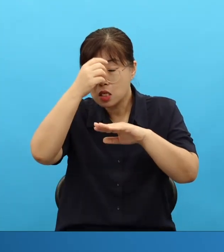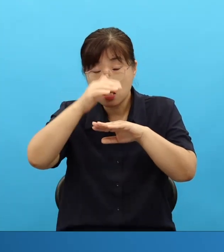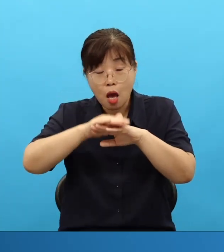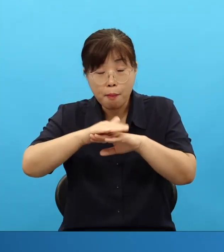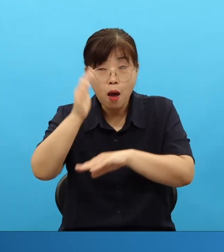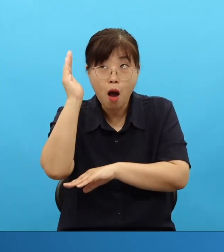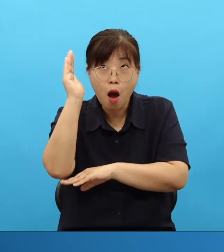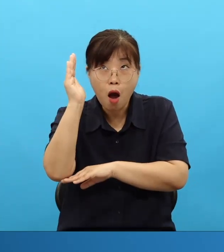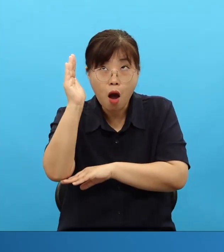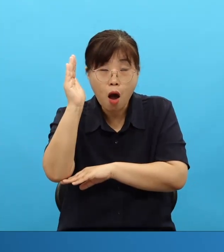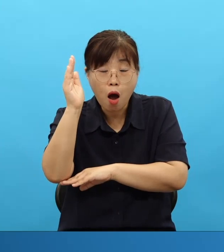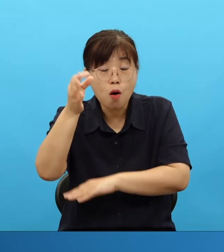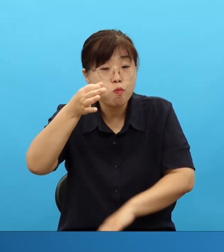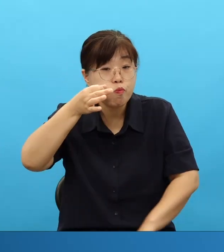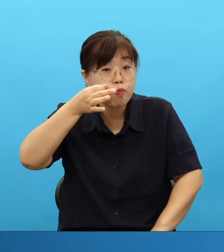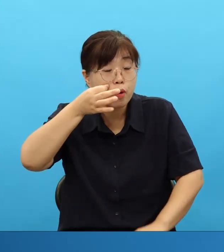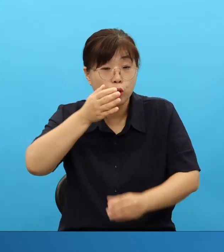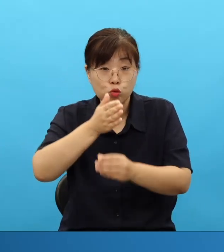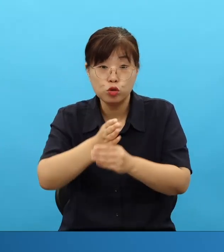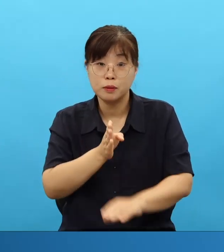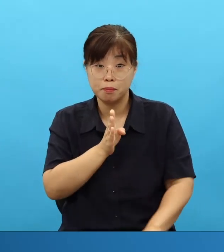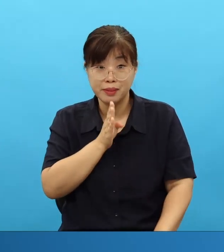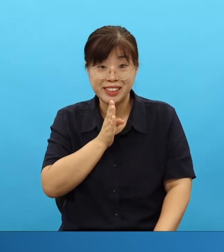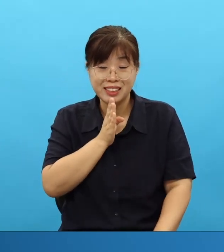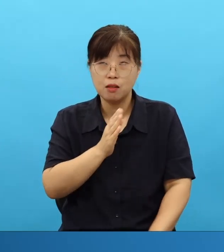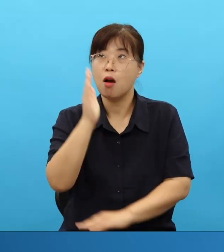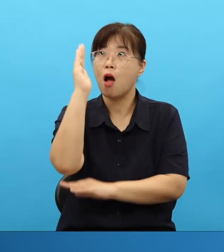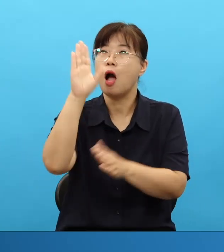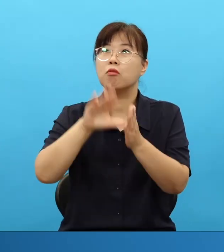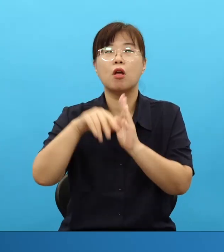비밀을 가진다면 장한 것이